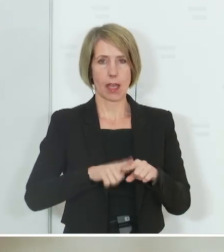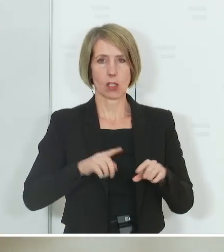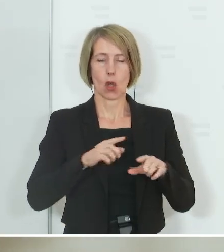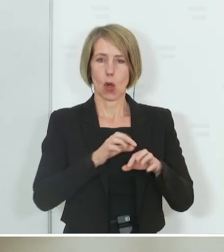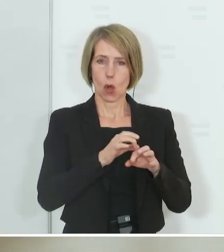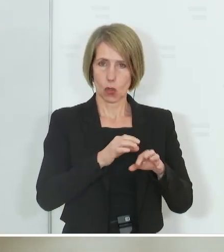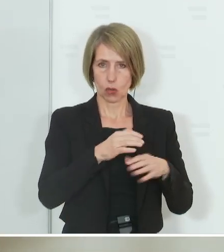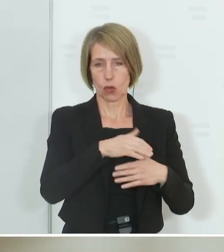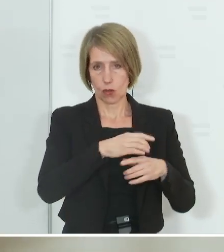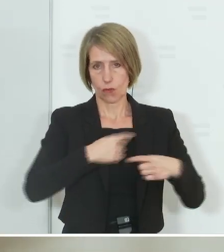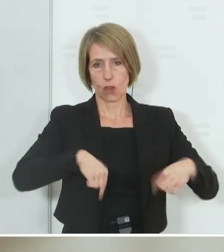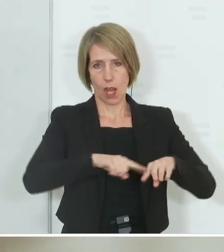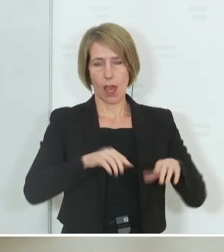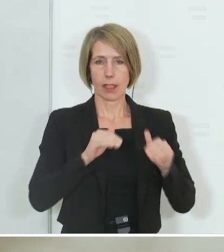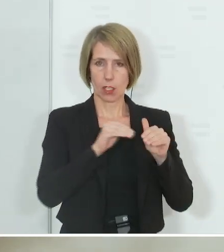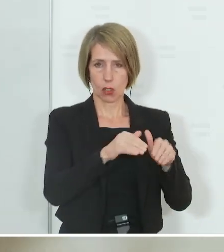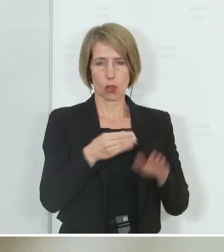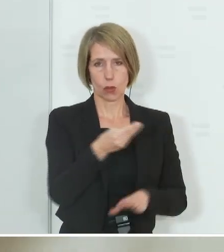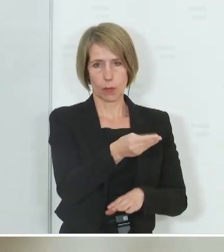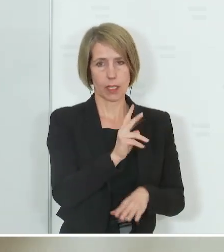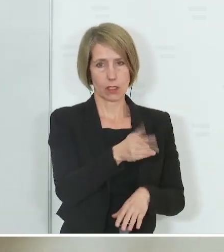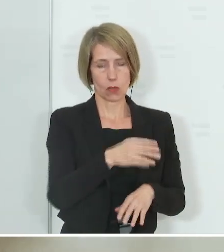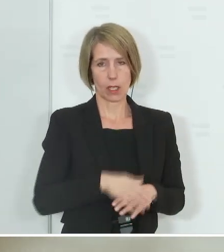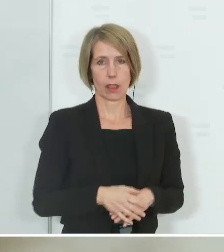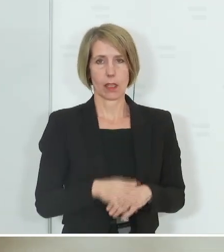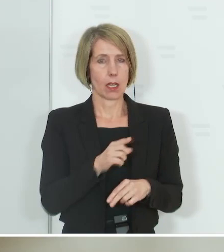Unversehrtheit. Aber das wird wohl ein wichtiges Thema